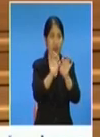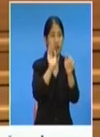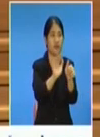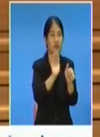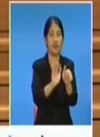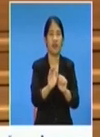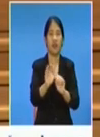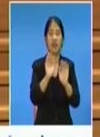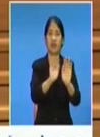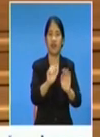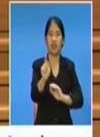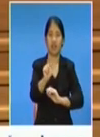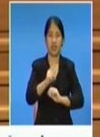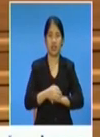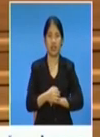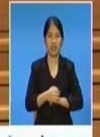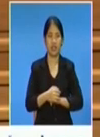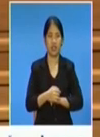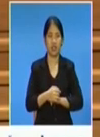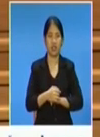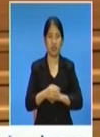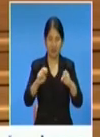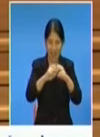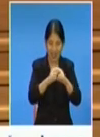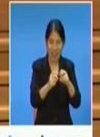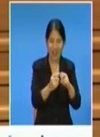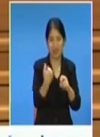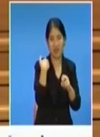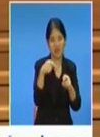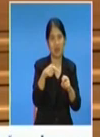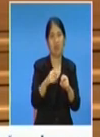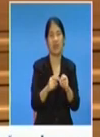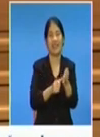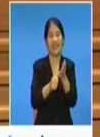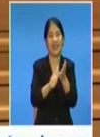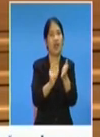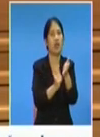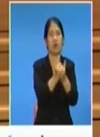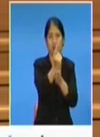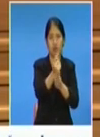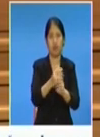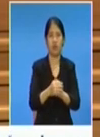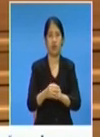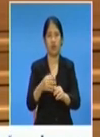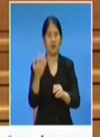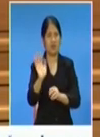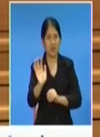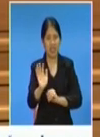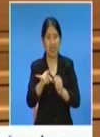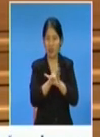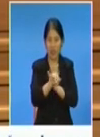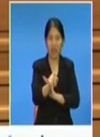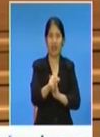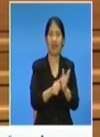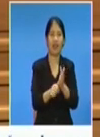าไปเอาตอนปลายจะกลายเป็นการพายเรือให้โจรนั่งล้วงยังไงครับกรรมการอิสระนี้ต้องไปตรวจสอบตั้ง